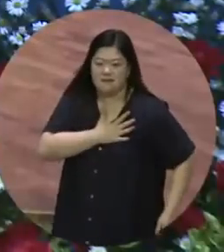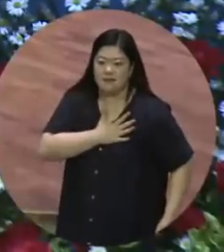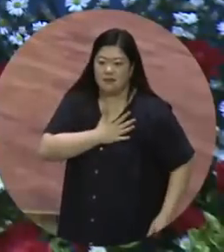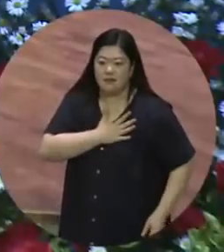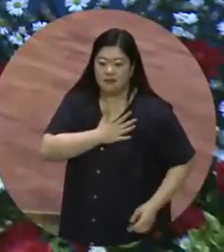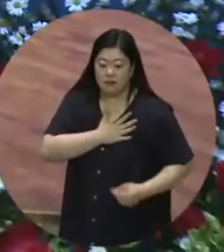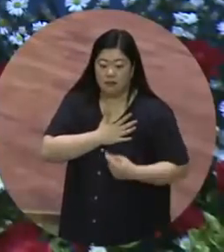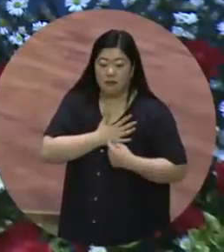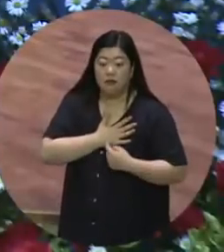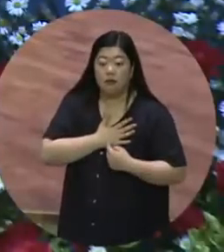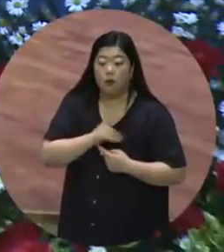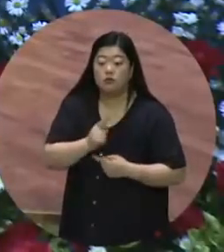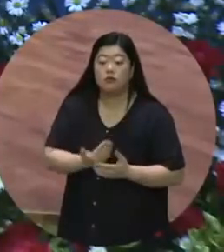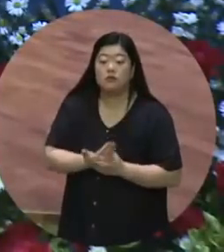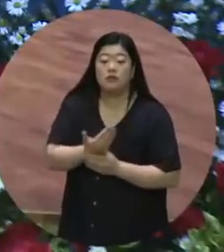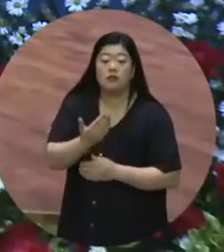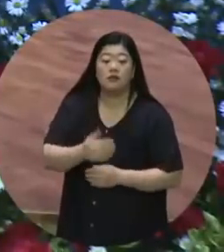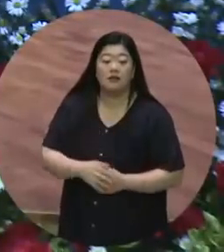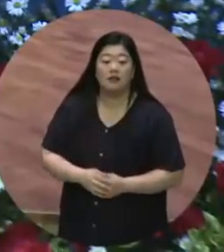그렇죠?